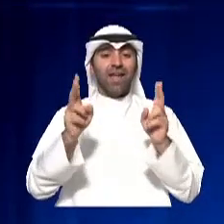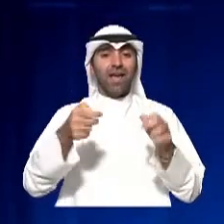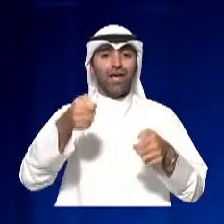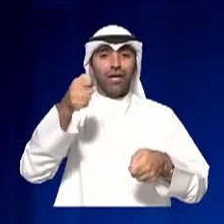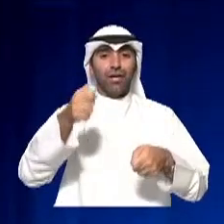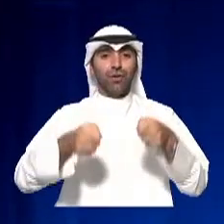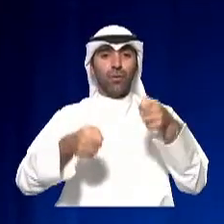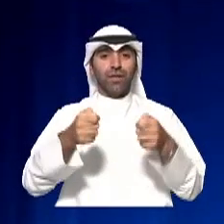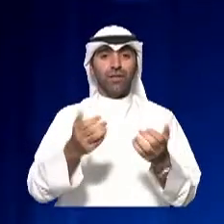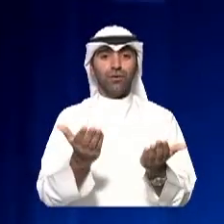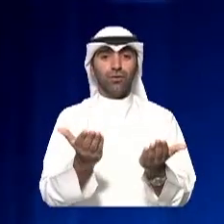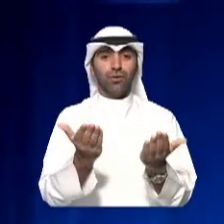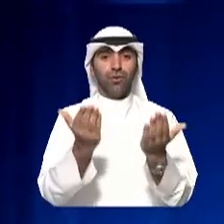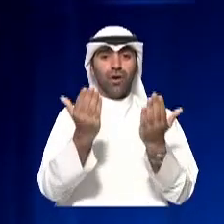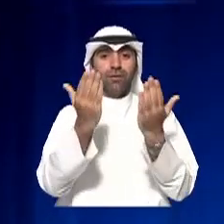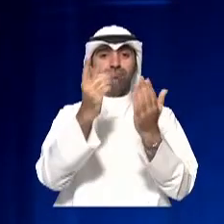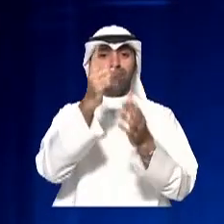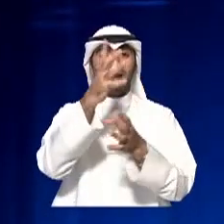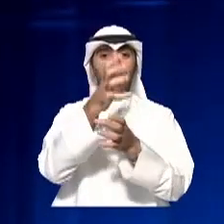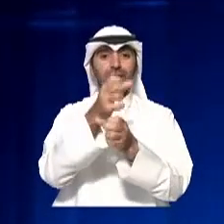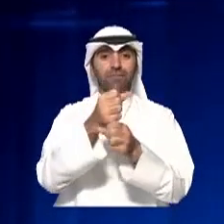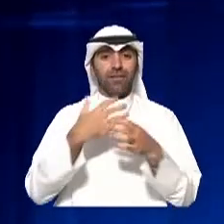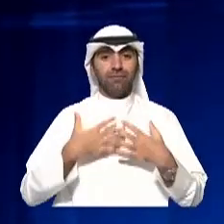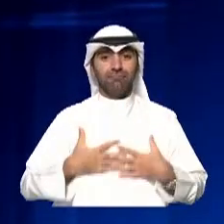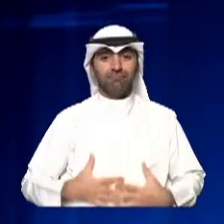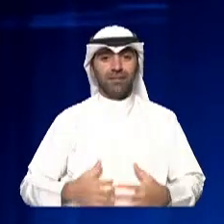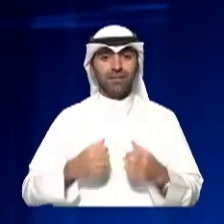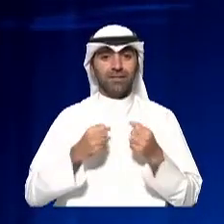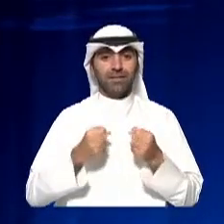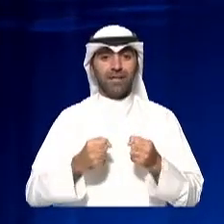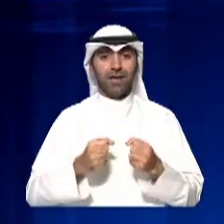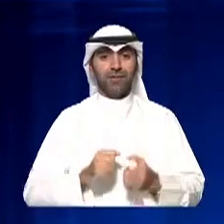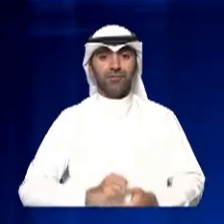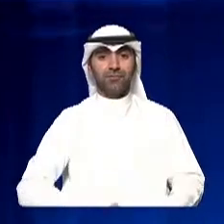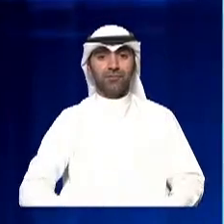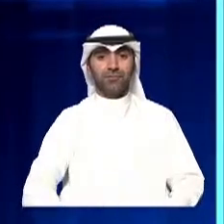لبلاده، راجيا لفخامته وافر الصحة والعافية.